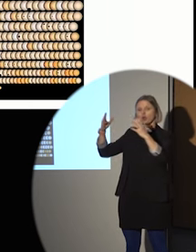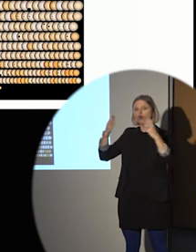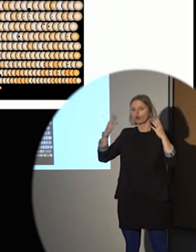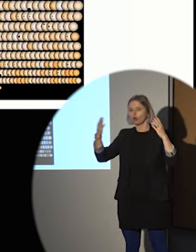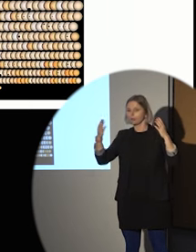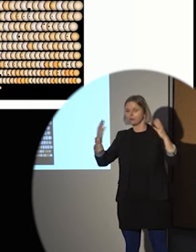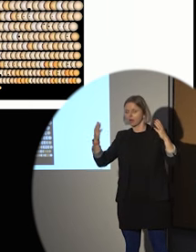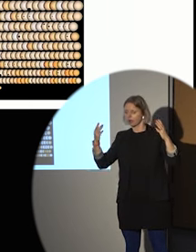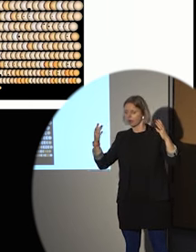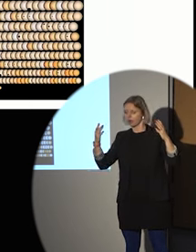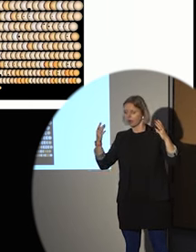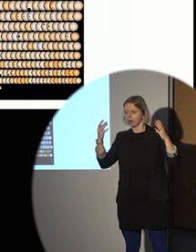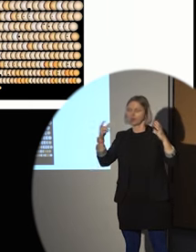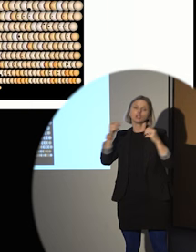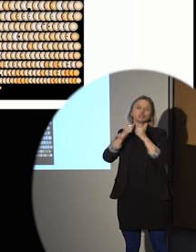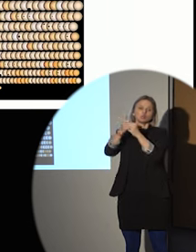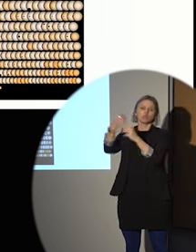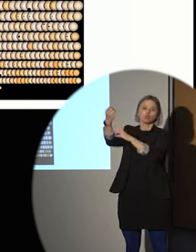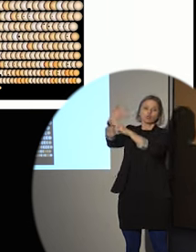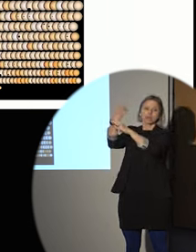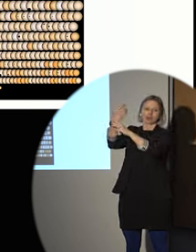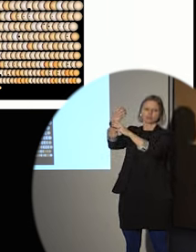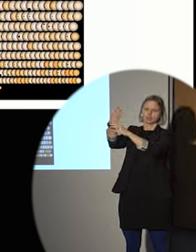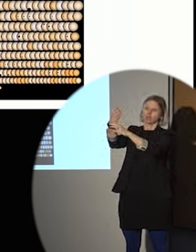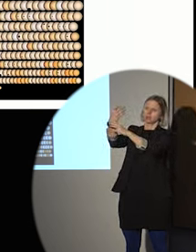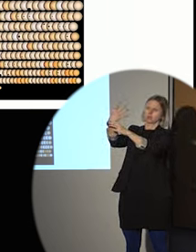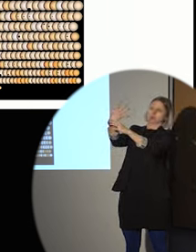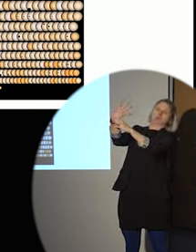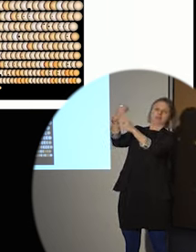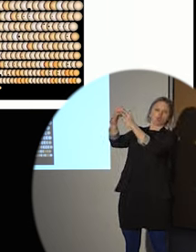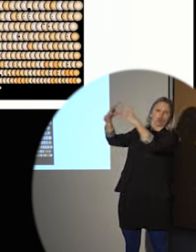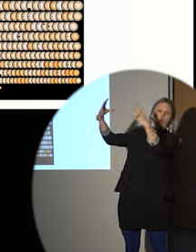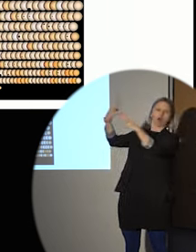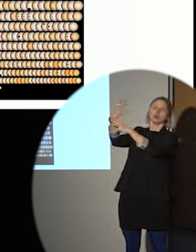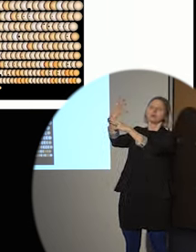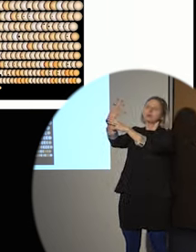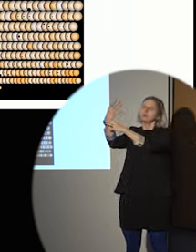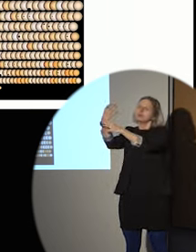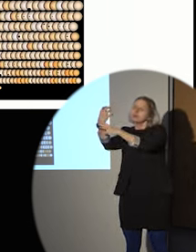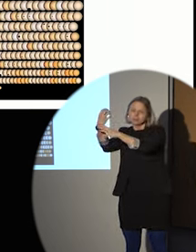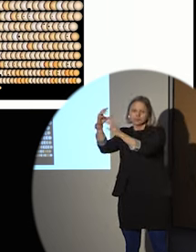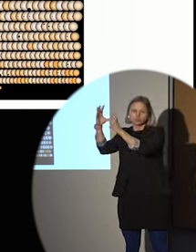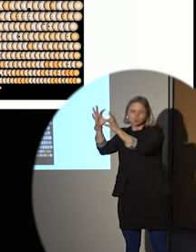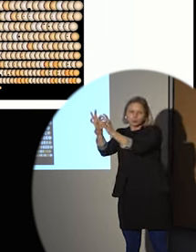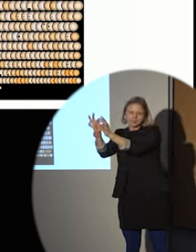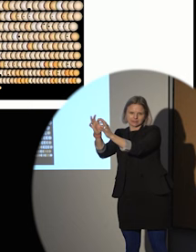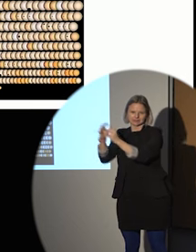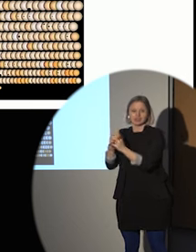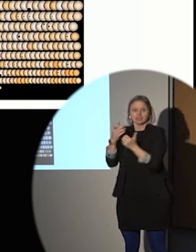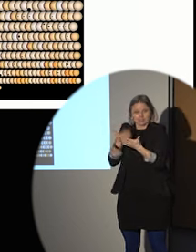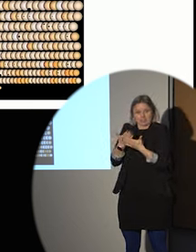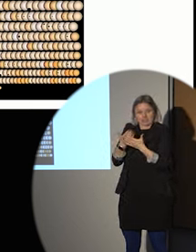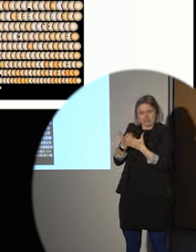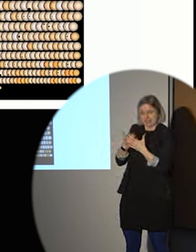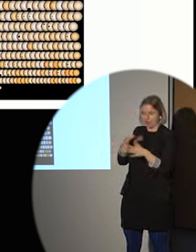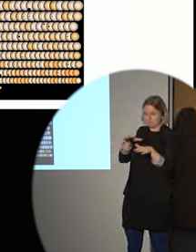leur luminosité. Donc les plus grandes, vous voyez, la façon de détecter une planète, c'est vous mesurez la luminosité